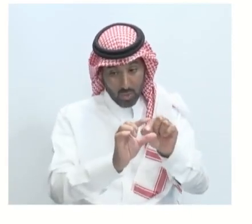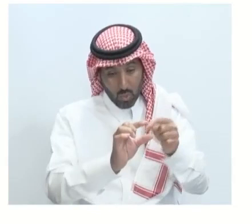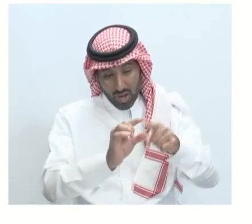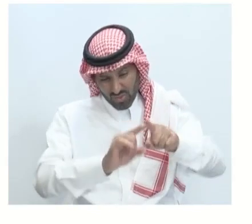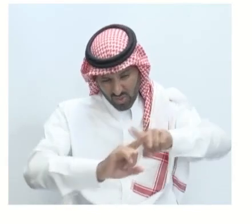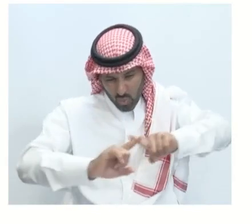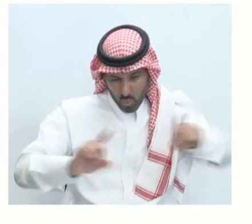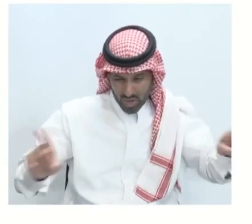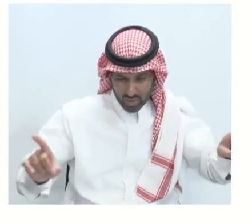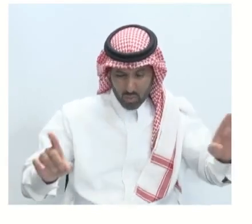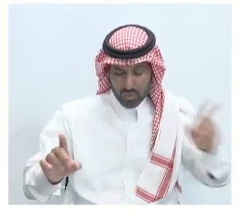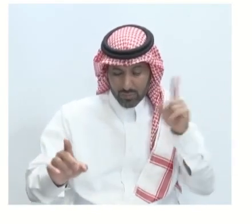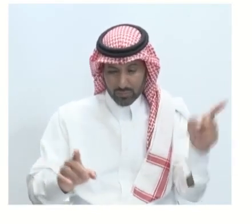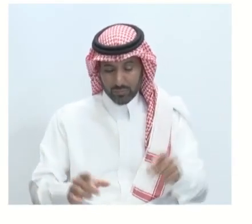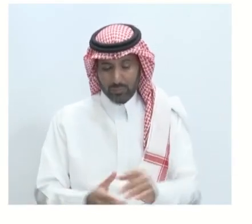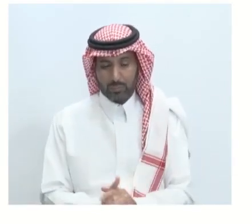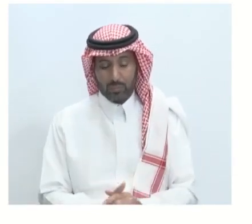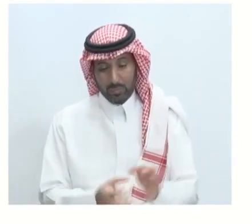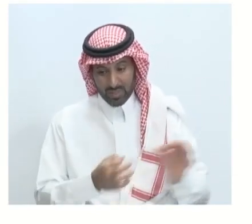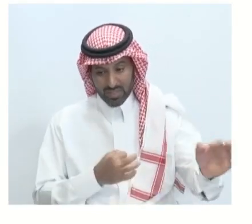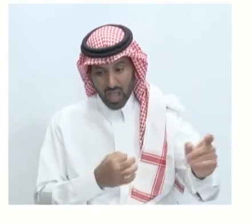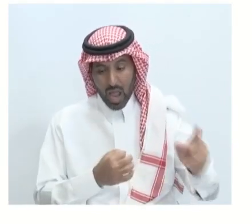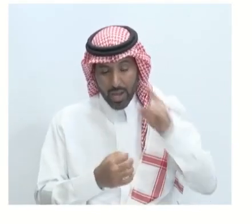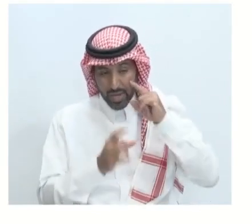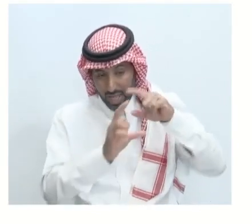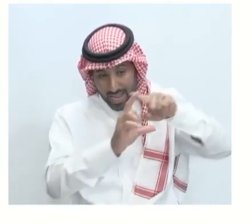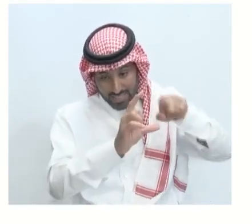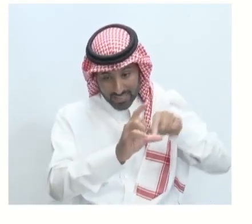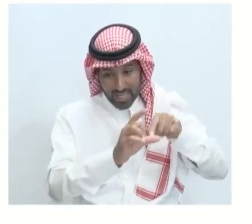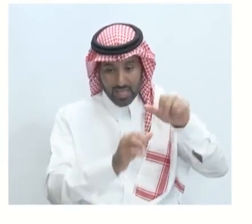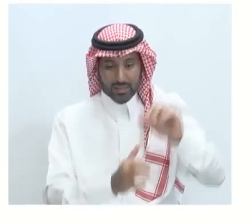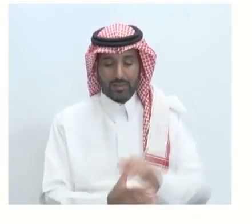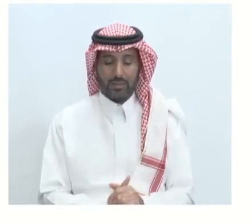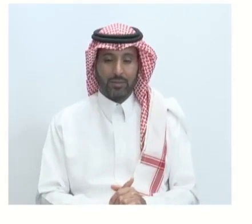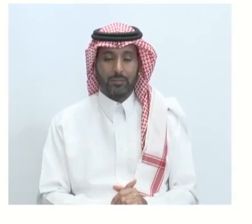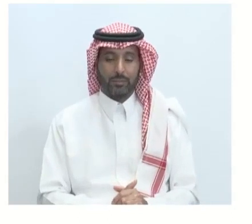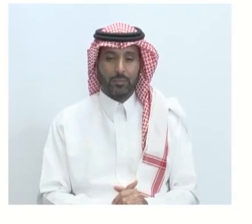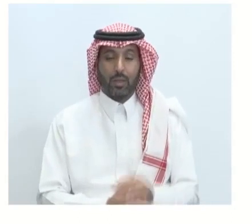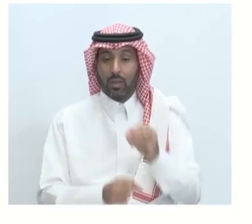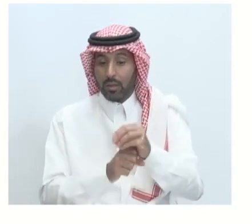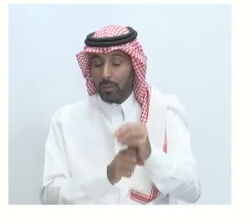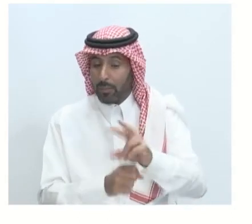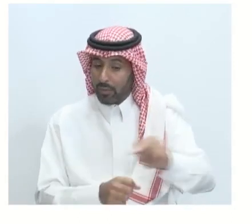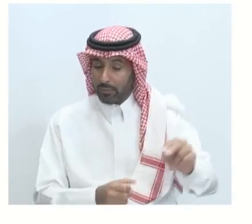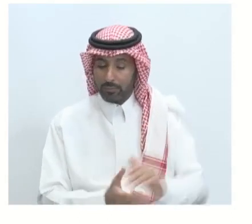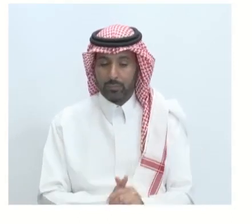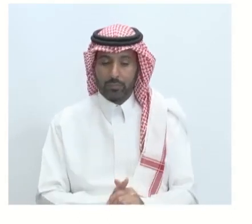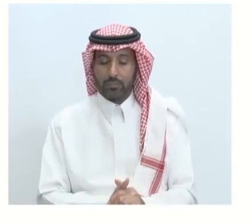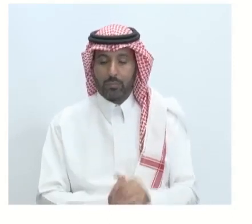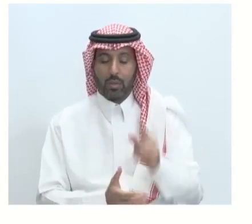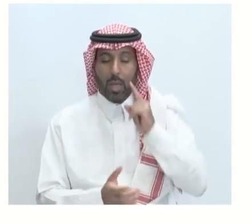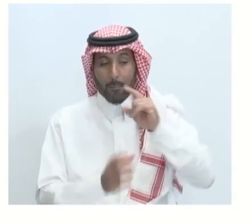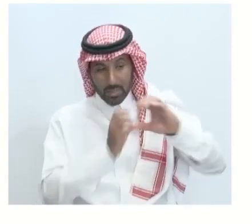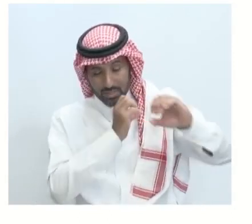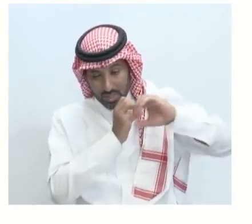تكون بعيده نسبيه عن العدسه وايضا عزيزي الطالب عزيزتي الطالبه وذكرنا كمثال على ذلك تلسكوب